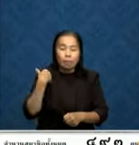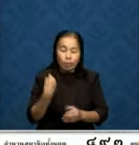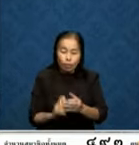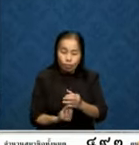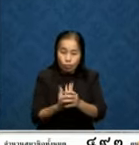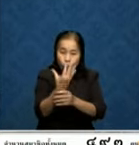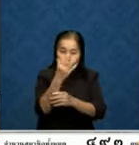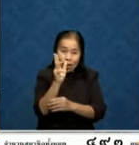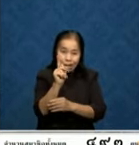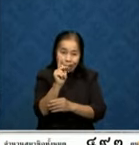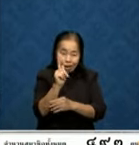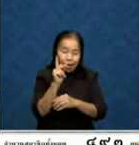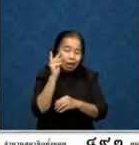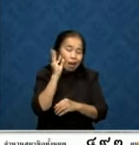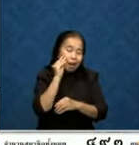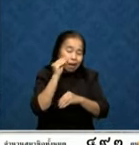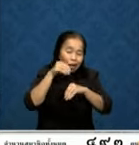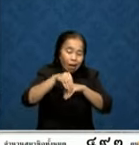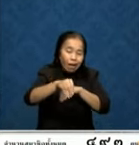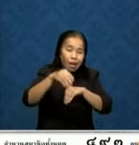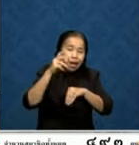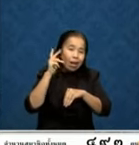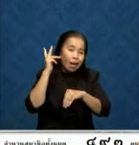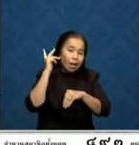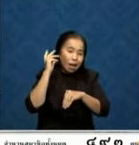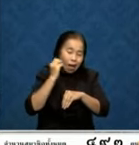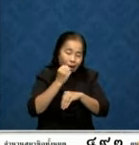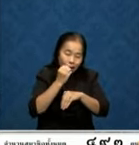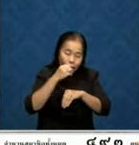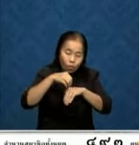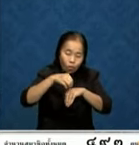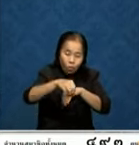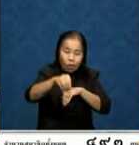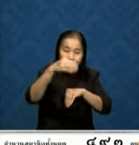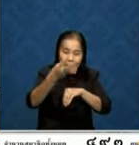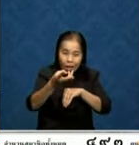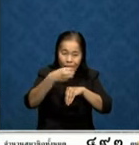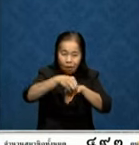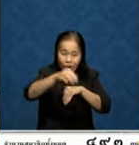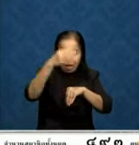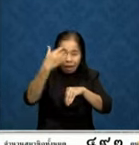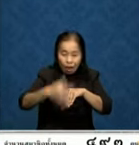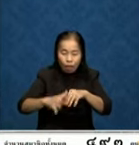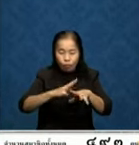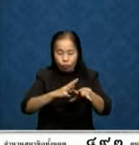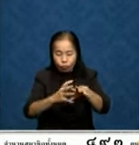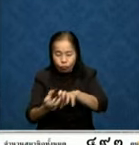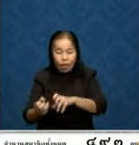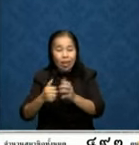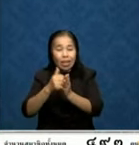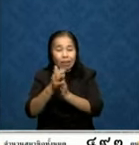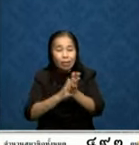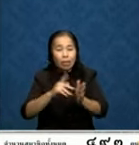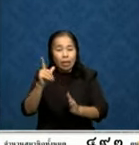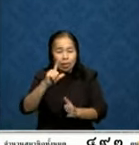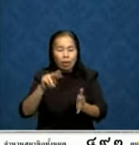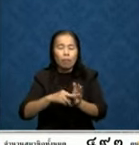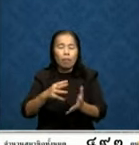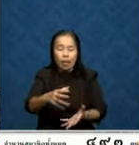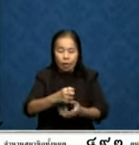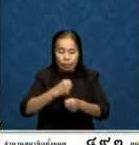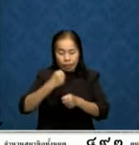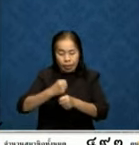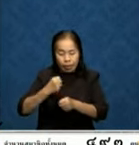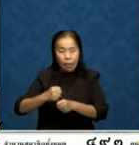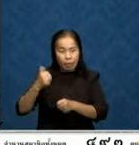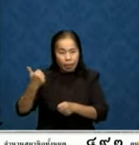ก็ดีฟางอ้อยก็ดีเหล่านี้ล้วนแต่สามารถนำมาแปรรูปเป็นพลังงานไฟฟ้าได้ทั้งหมดอยู่ที่ว่าผู้กำ